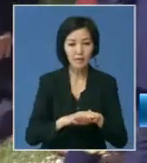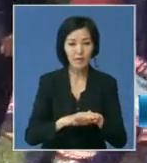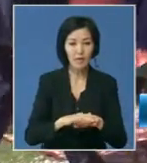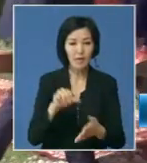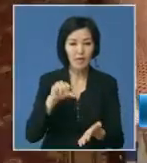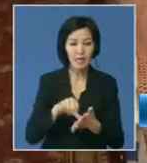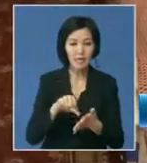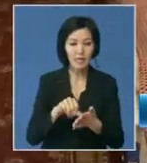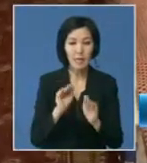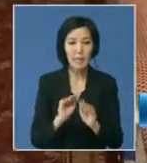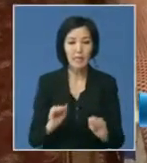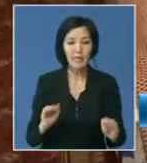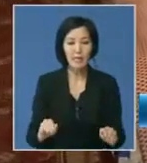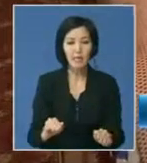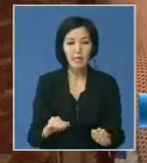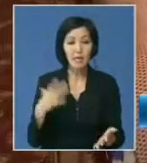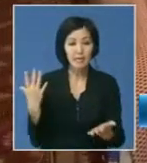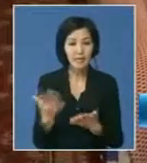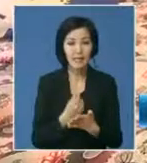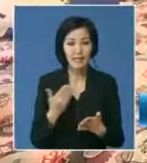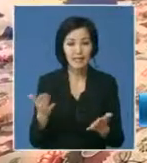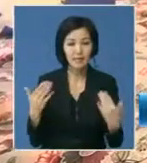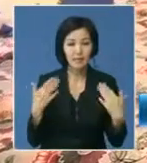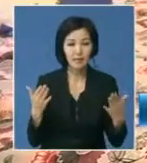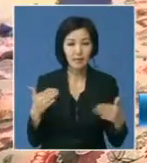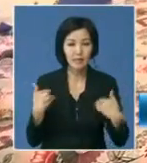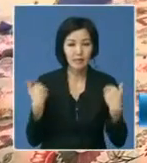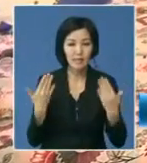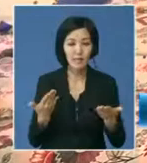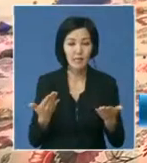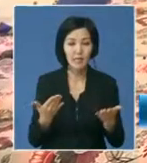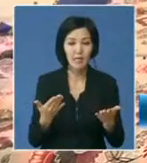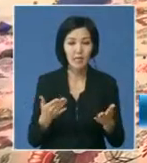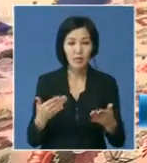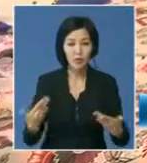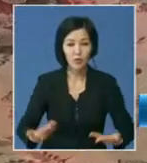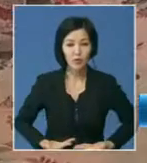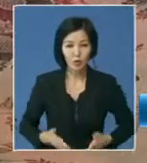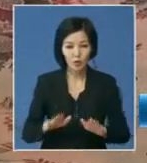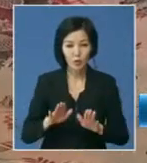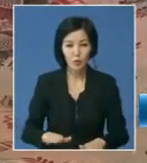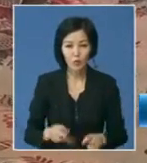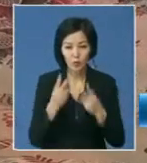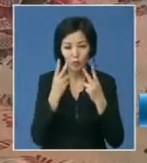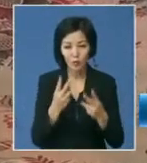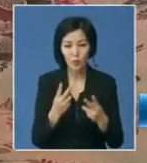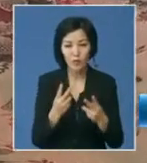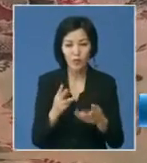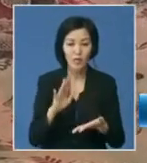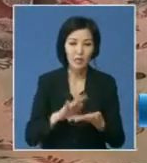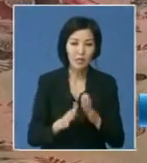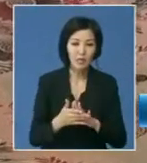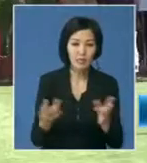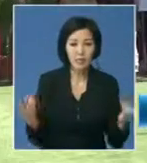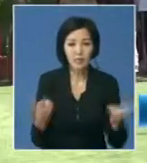қатысты. Балаларға сәтті демалыс тілеген қала басшысы олардың тұратын жерімен танысты. Әр шатырды аралап көрді, жағдайлары мен